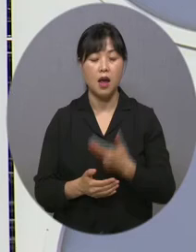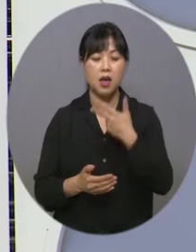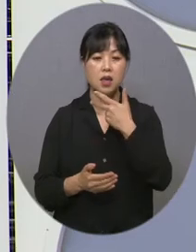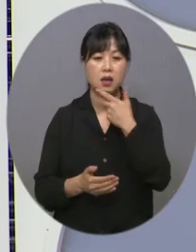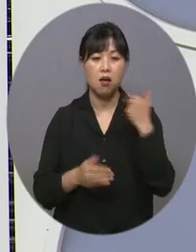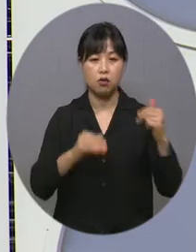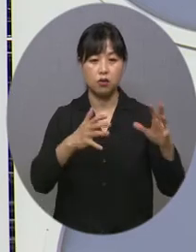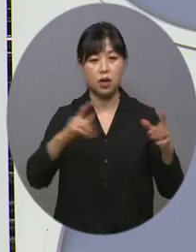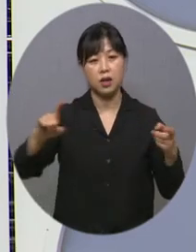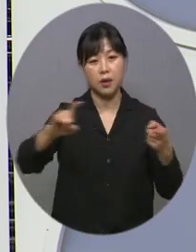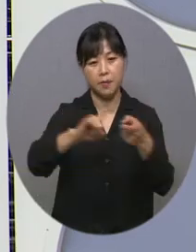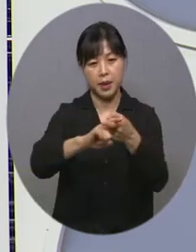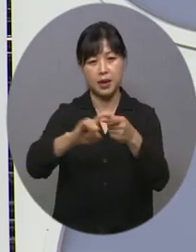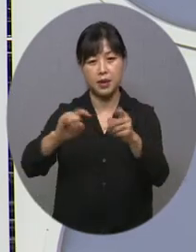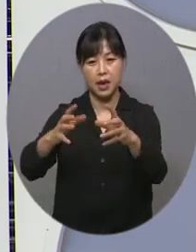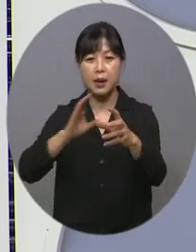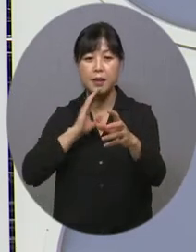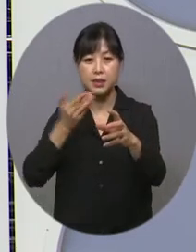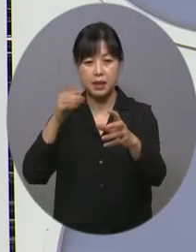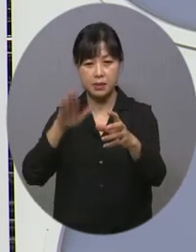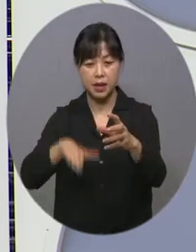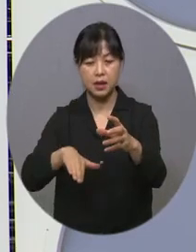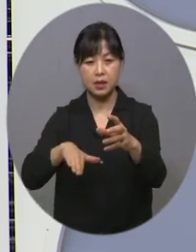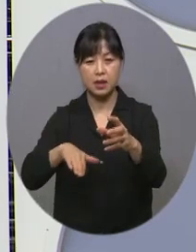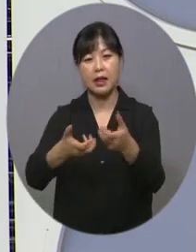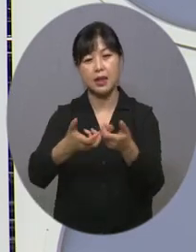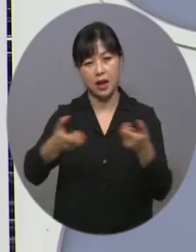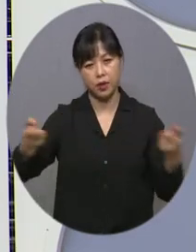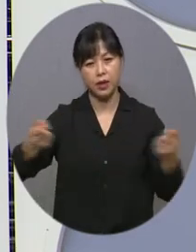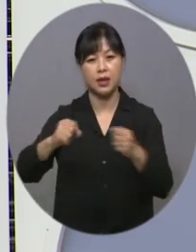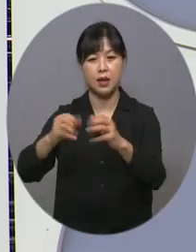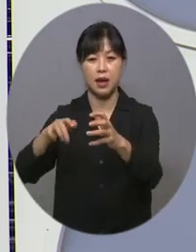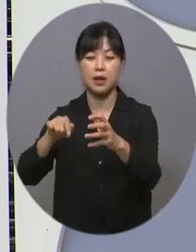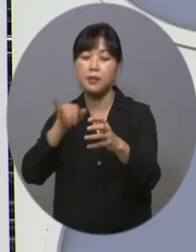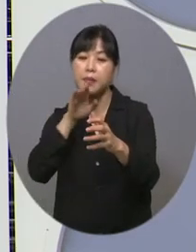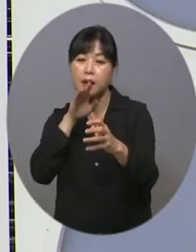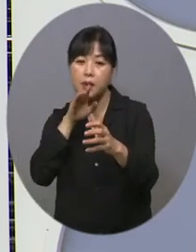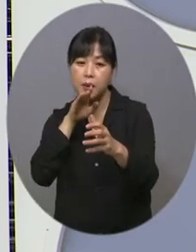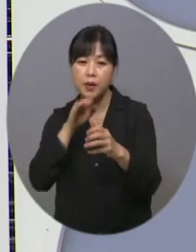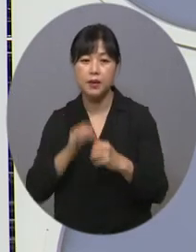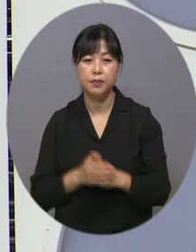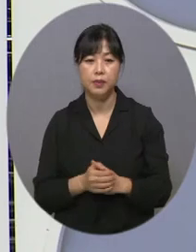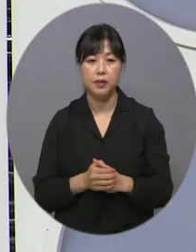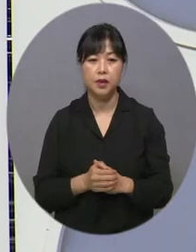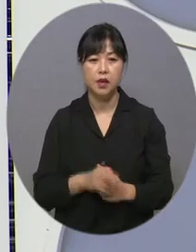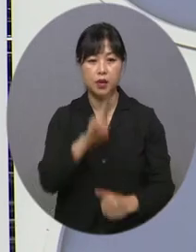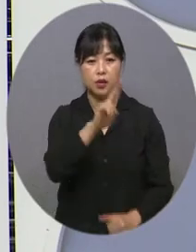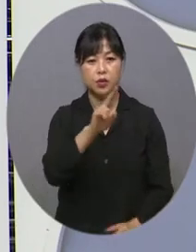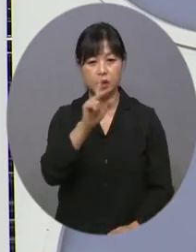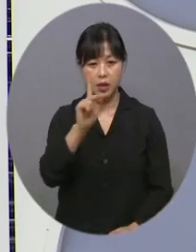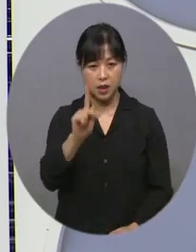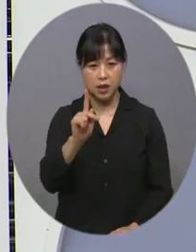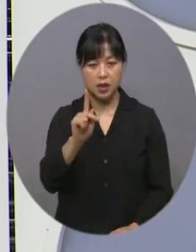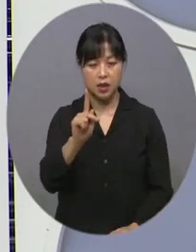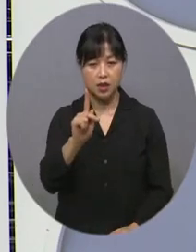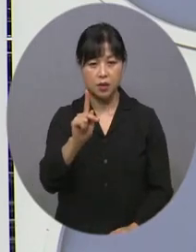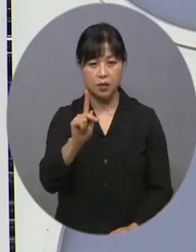영연방의 일원이기는 하지만 완전 독립국이고요. 그리고 보통 이제 UK, United Kingdom 할